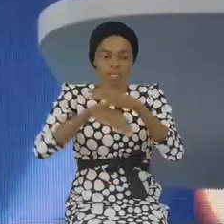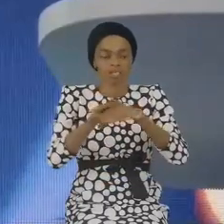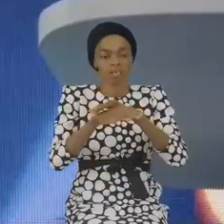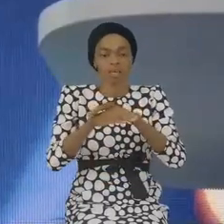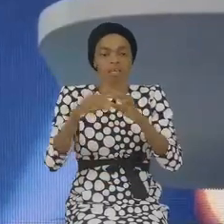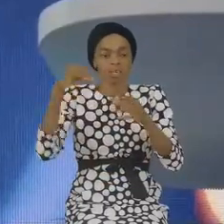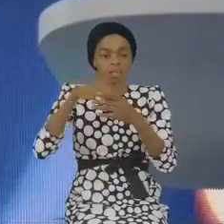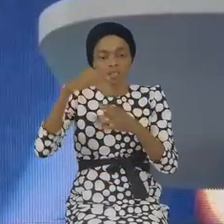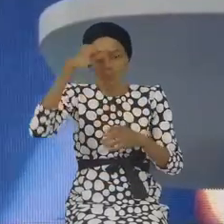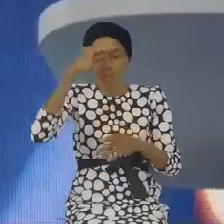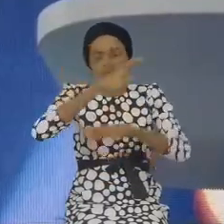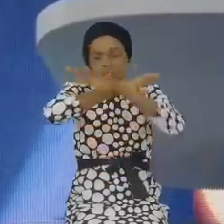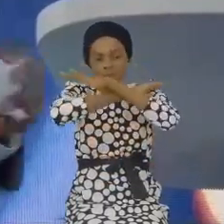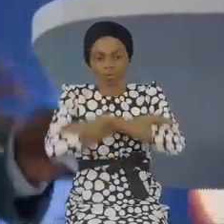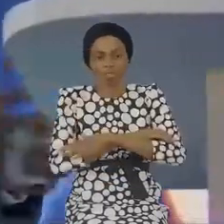désobéi?